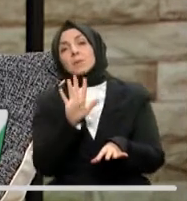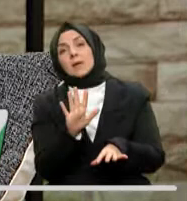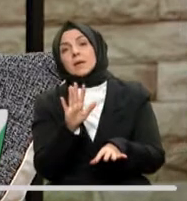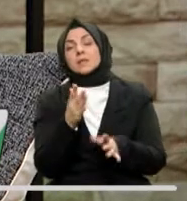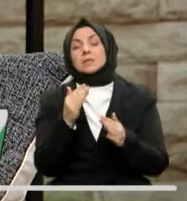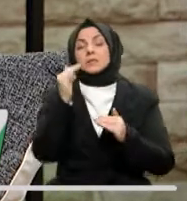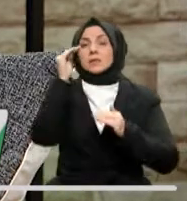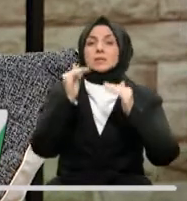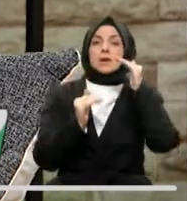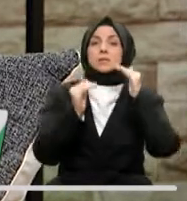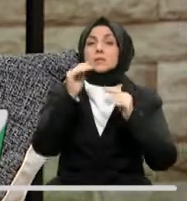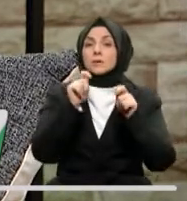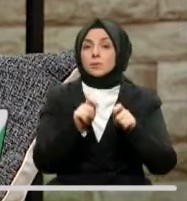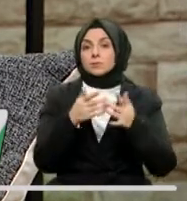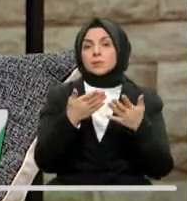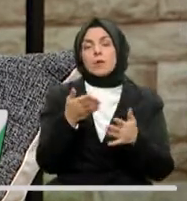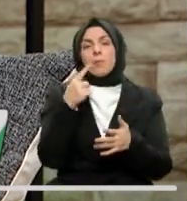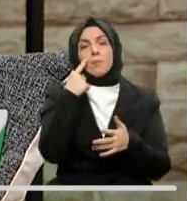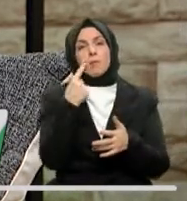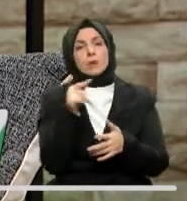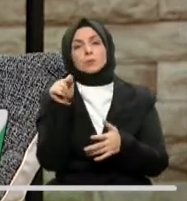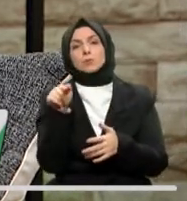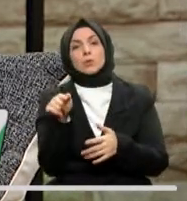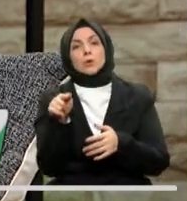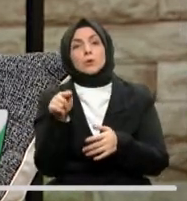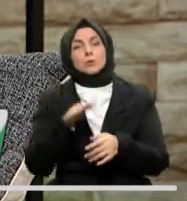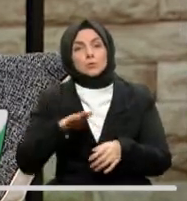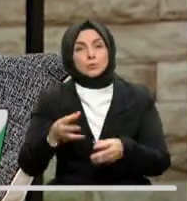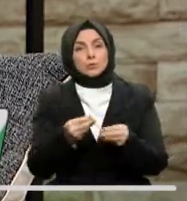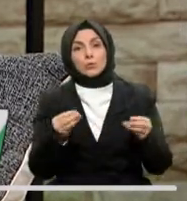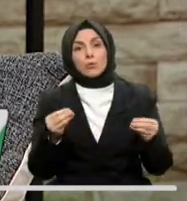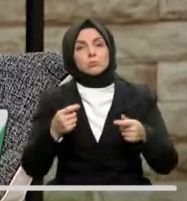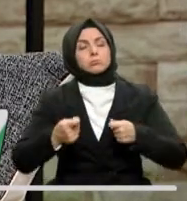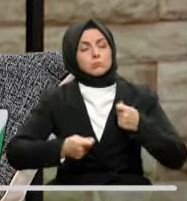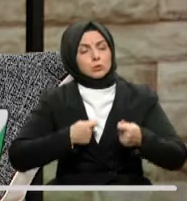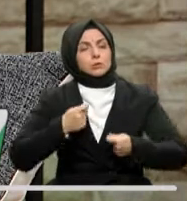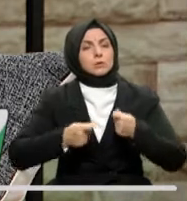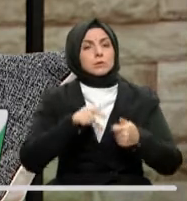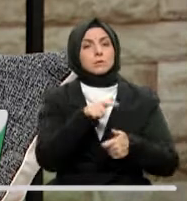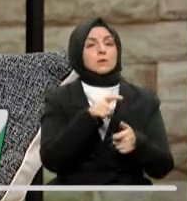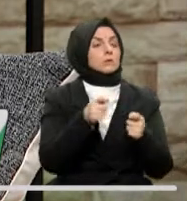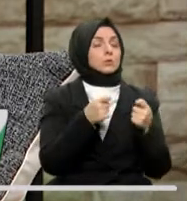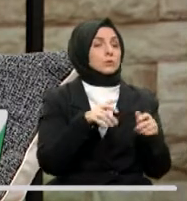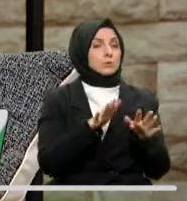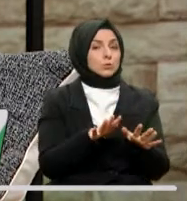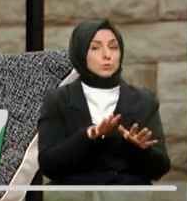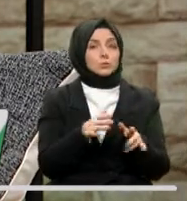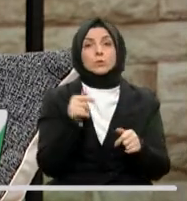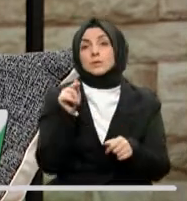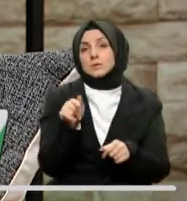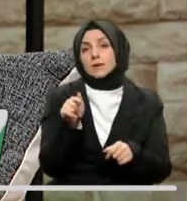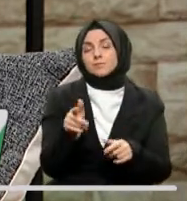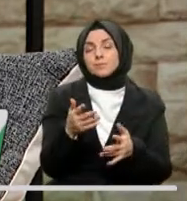başkasının çocuğu şu kadar Çalışkan Sen ders çalışmıyorsun ya da işte başkası Anne babasına ne kadar güzel davranıyor sen bizi ne kadar